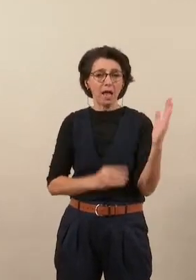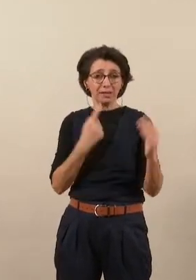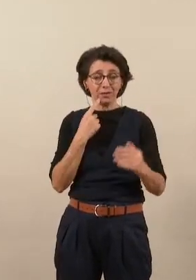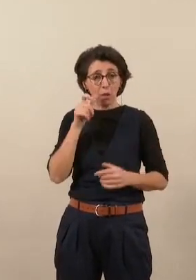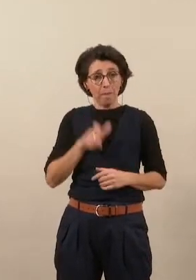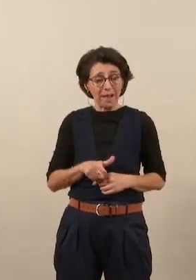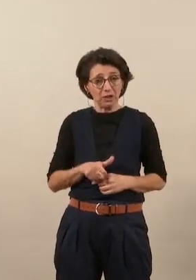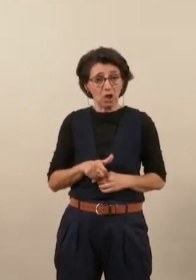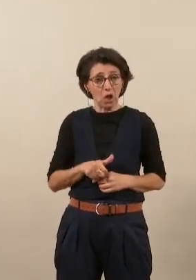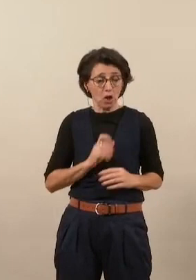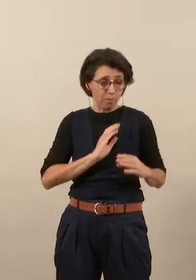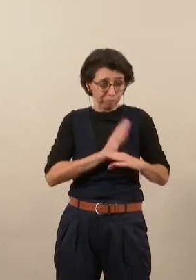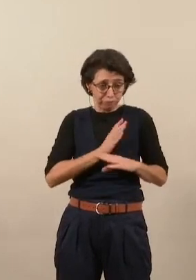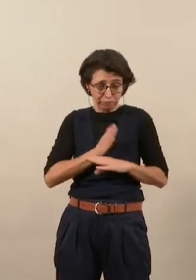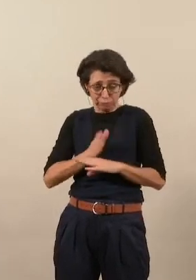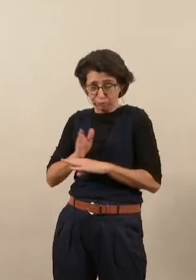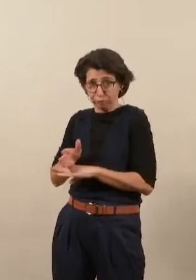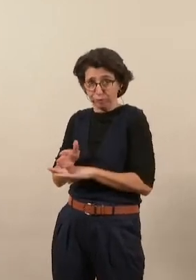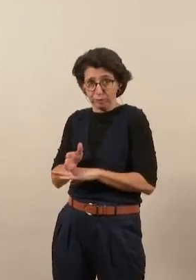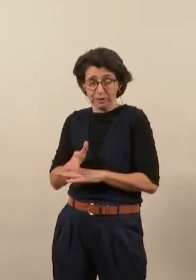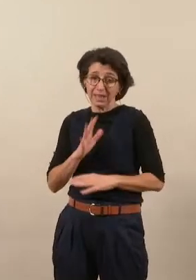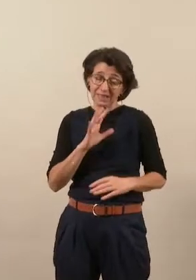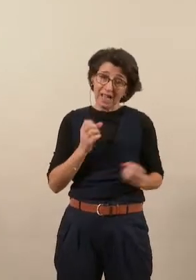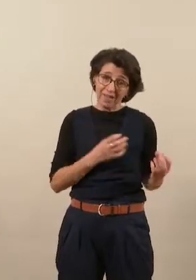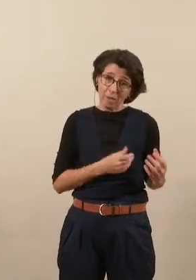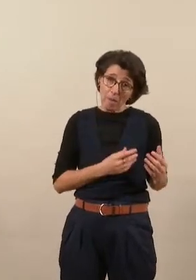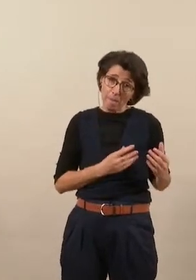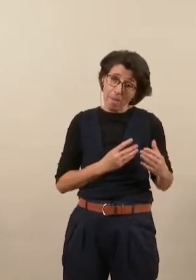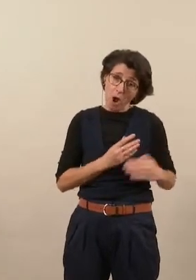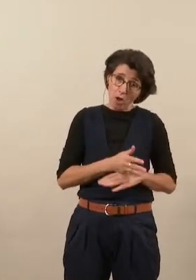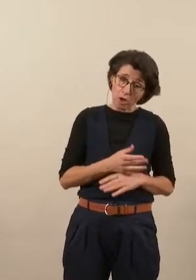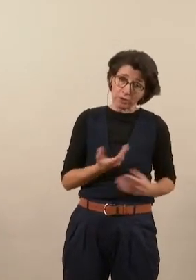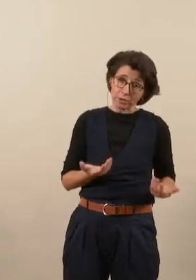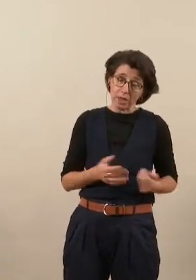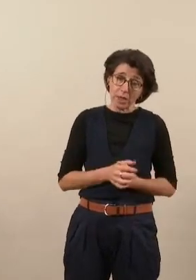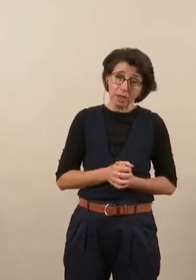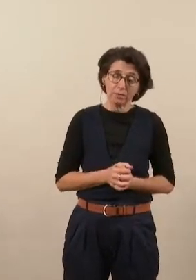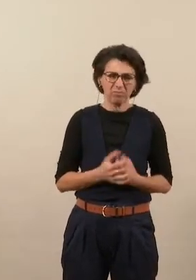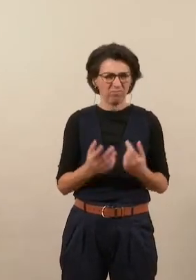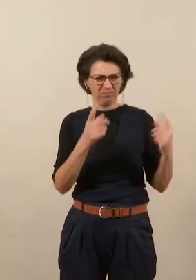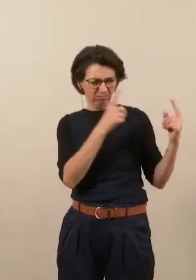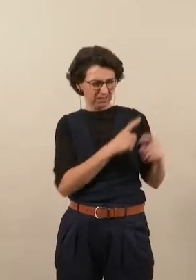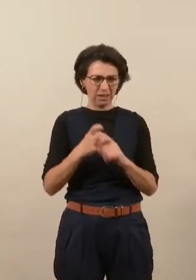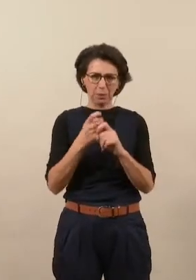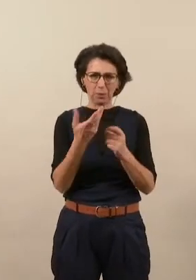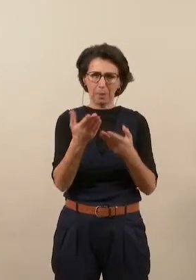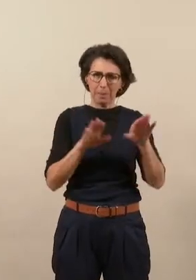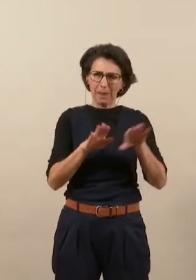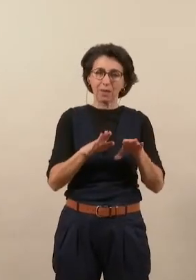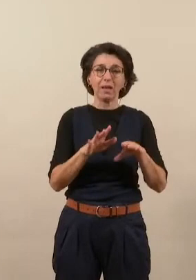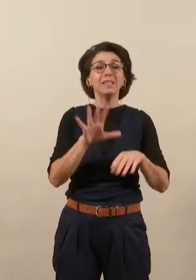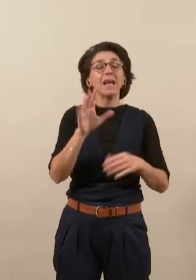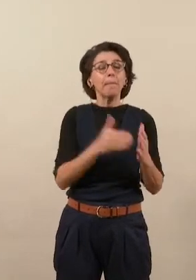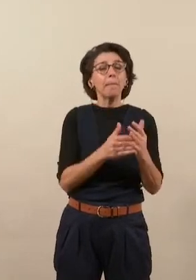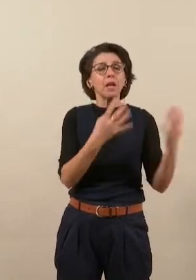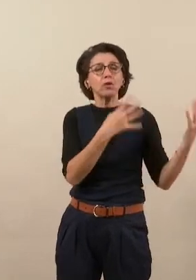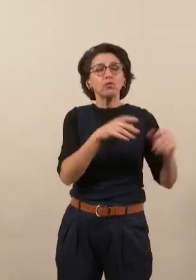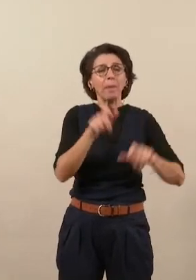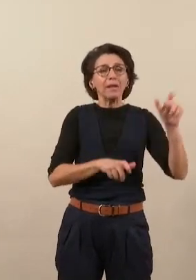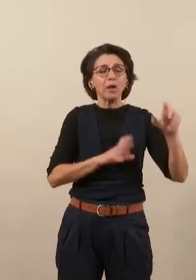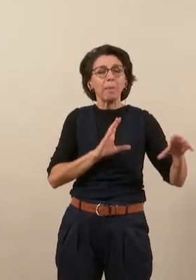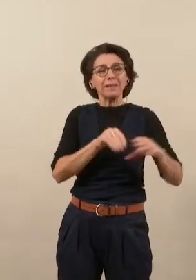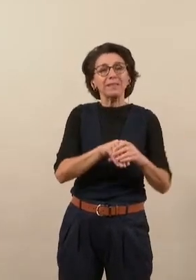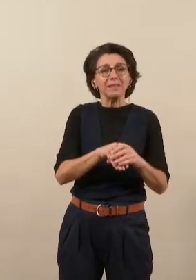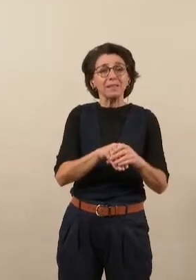pu participer à beaucoup plus de 5 événements. Alors, avec ce mode de calcul, 5900 participants, c'est